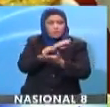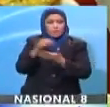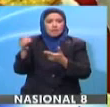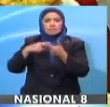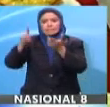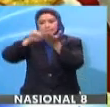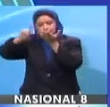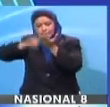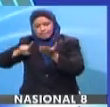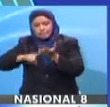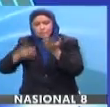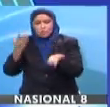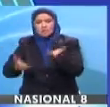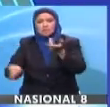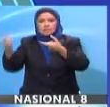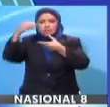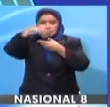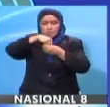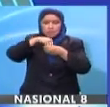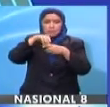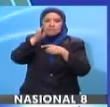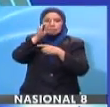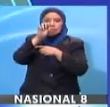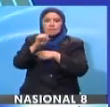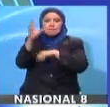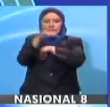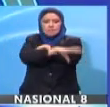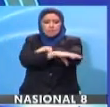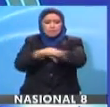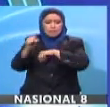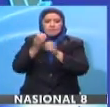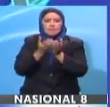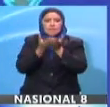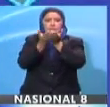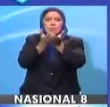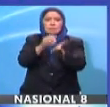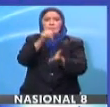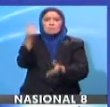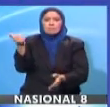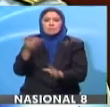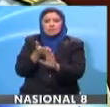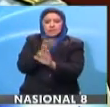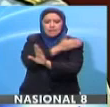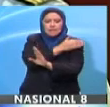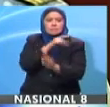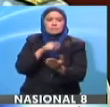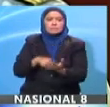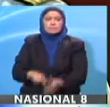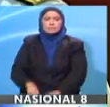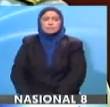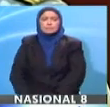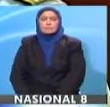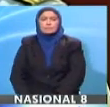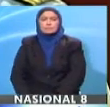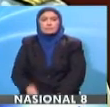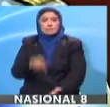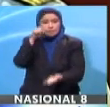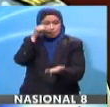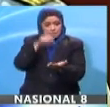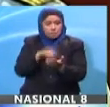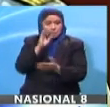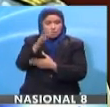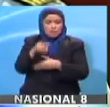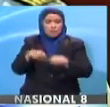mereka dalam beberapa kes rompakan kapal lain sebelum ini dalam hal ini ini akan